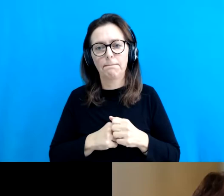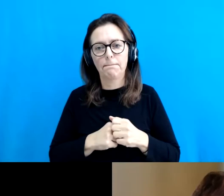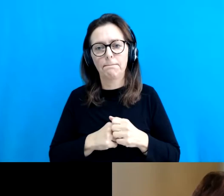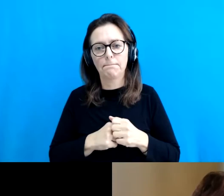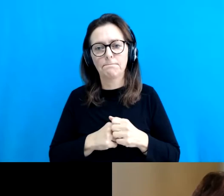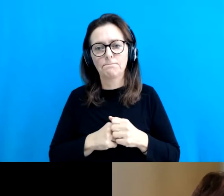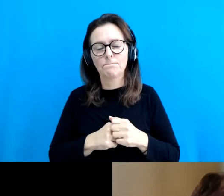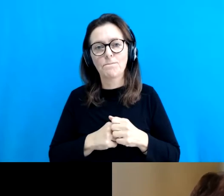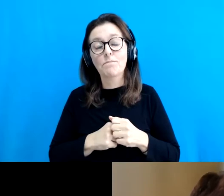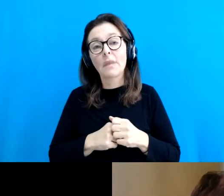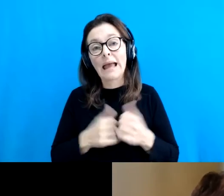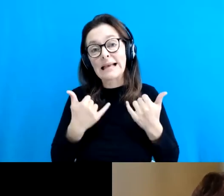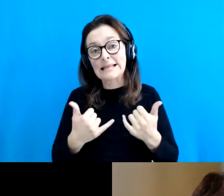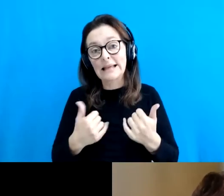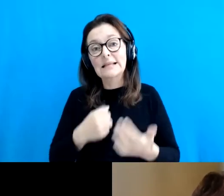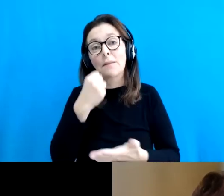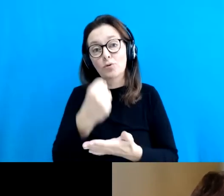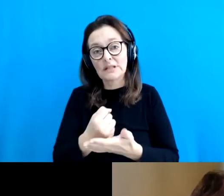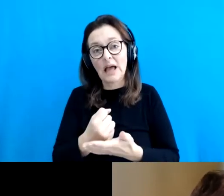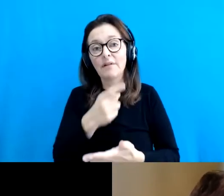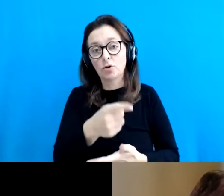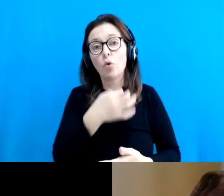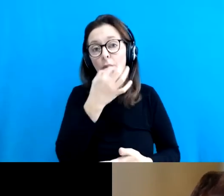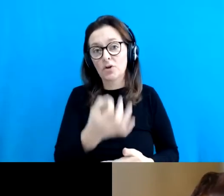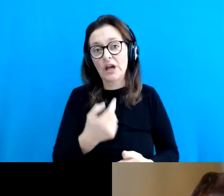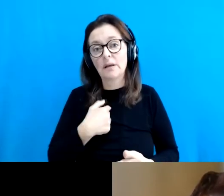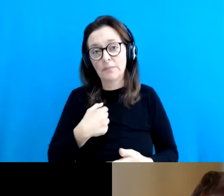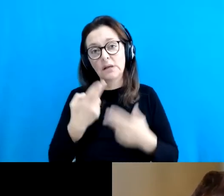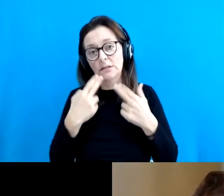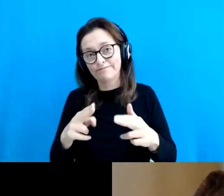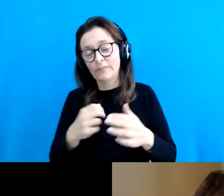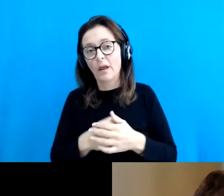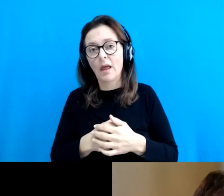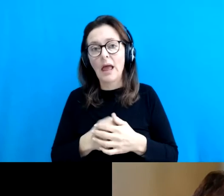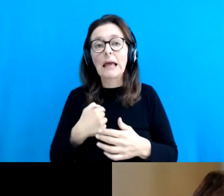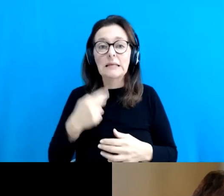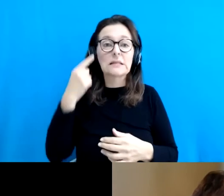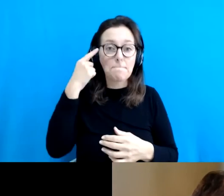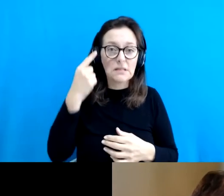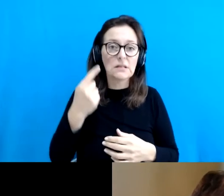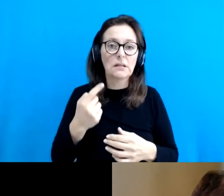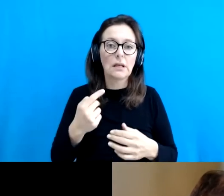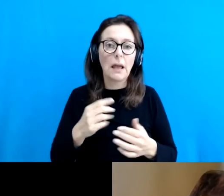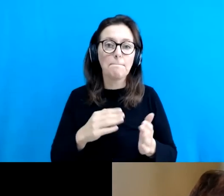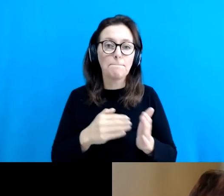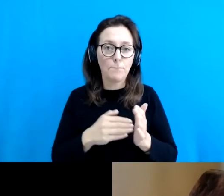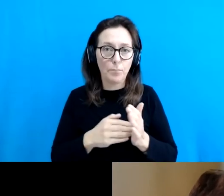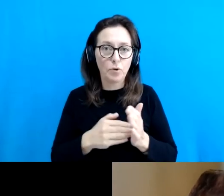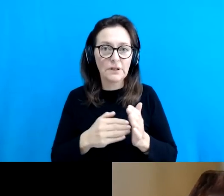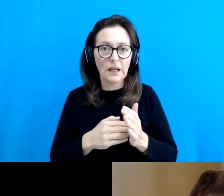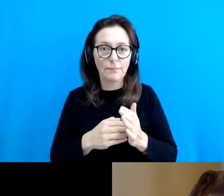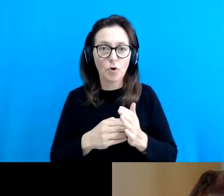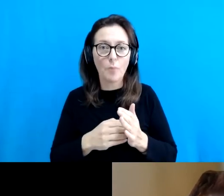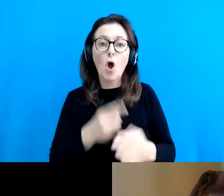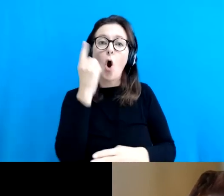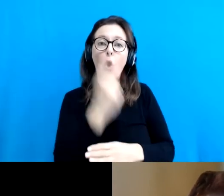Zdaj, ko ste to vprašanje postavili, bi jaz tako rekla. Jaz mislim, da je potrebno nasloviti na odločevalce,